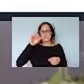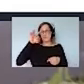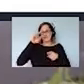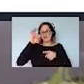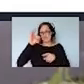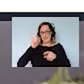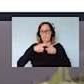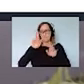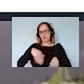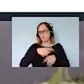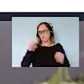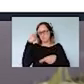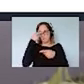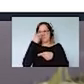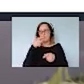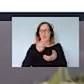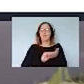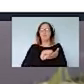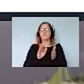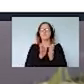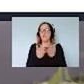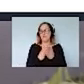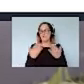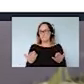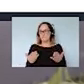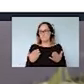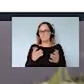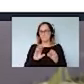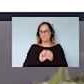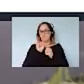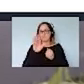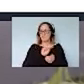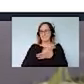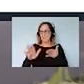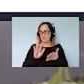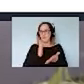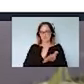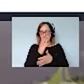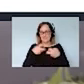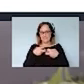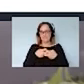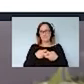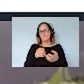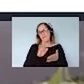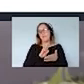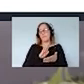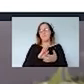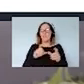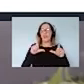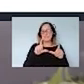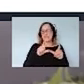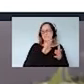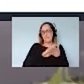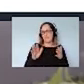byłoby pomyśleć, no dobra, napiszemy podręcznik i wydamy go za darmo w sieci na wolnej licencji, niech sobie studenci